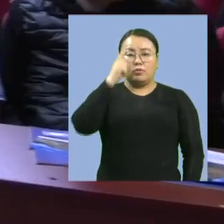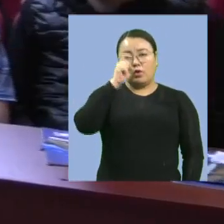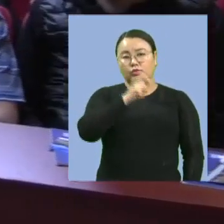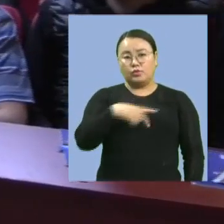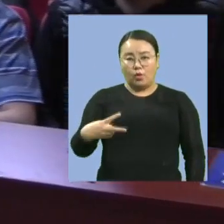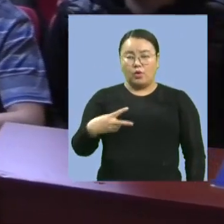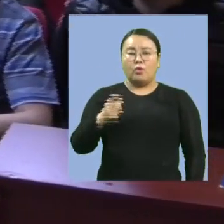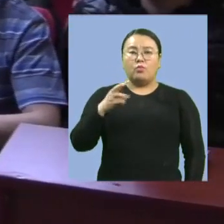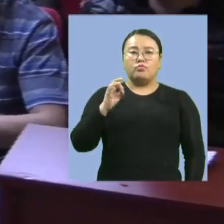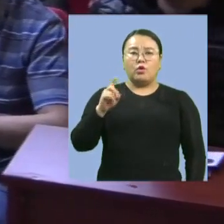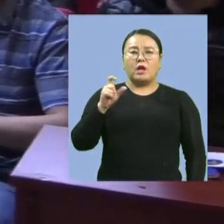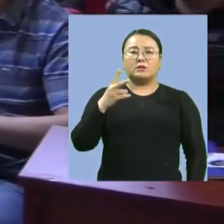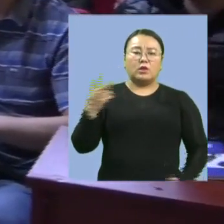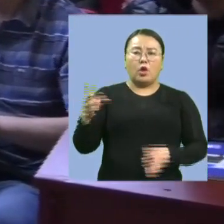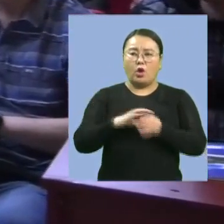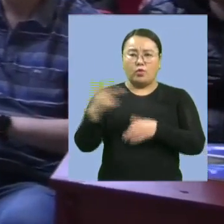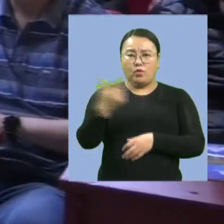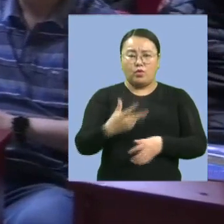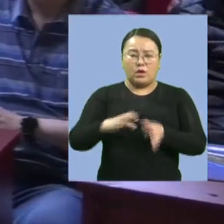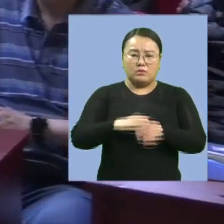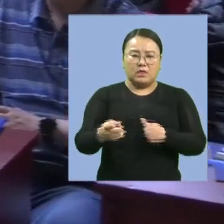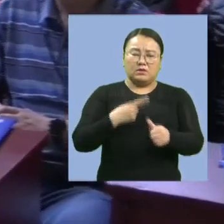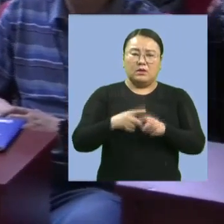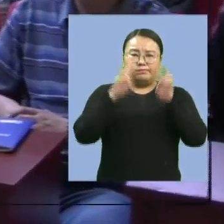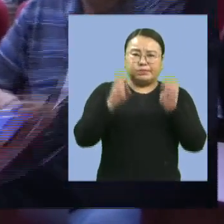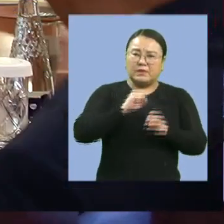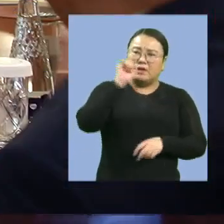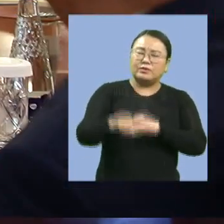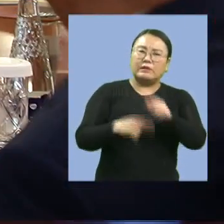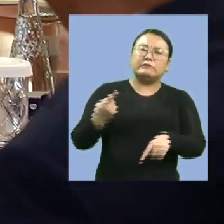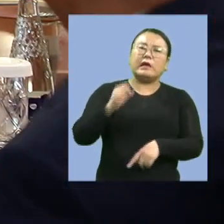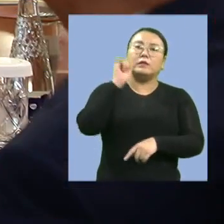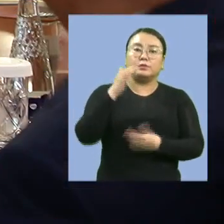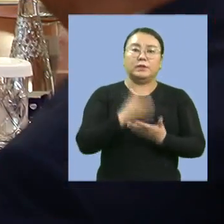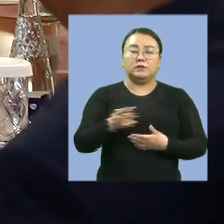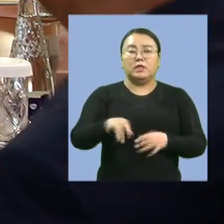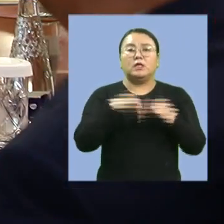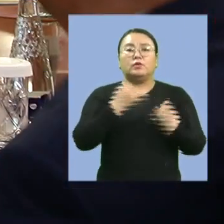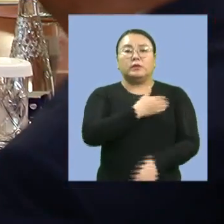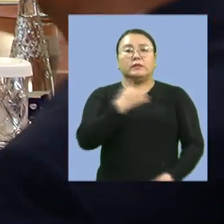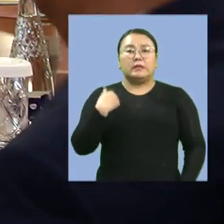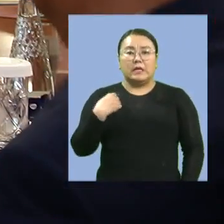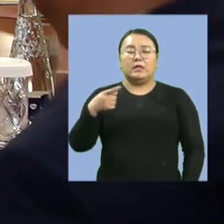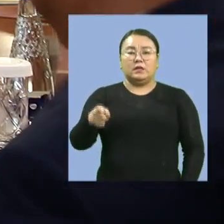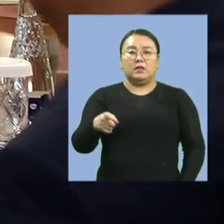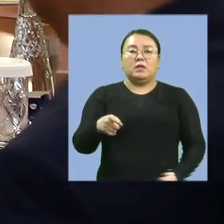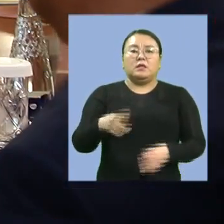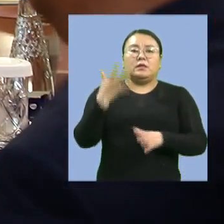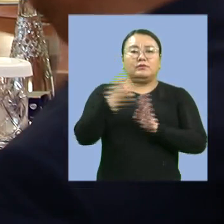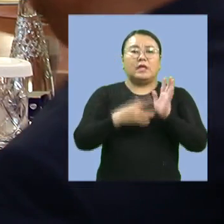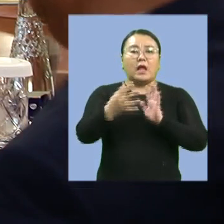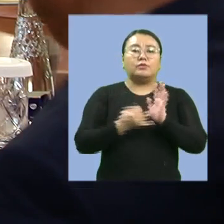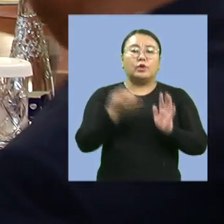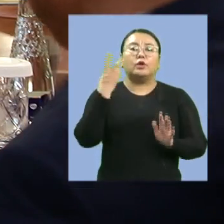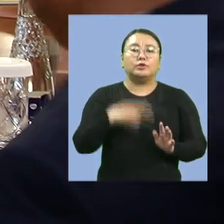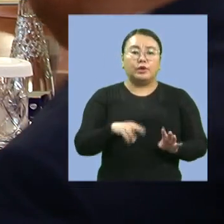хүү, мөнх эрдэнэ нартай холбоотой хэрэгүүдийг иргэд нэр зааж тодруулан асууж байсан юм. Энэ асуудлын хүрээд улсын хурлын дарга Зандан шатар 5-р сарын